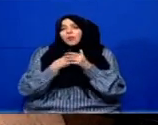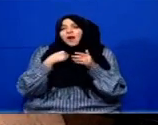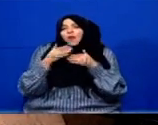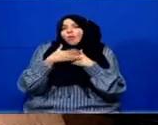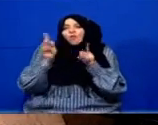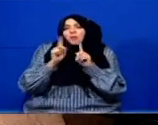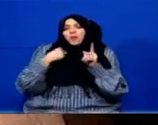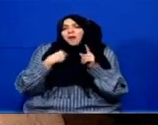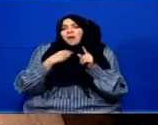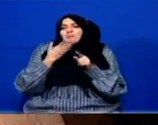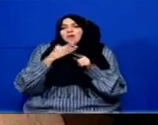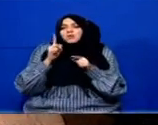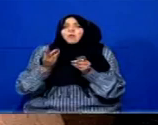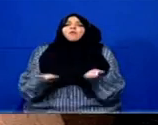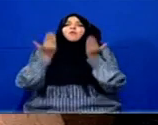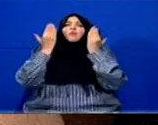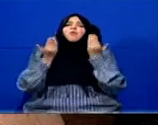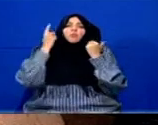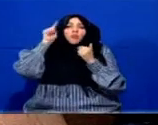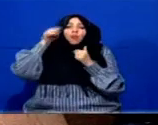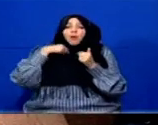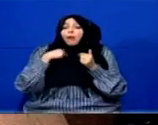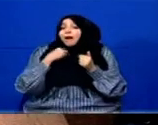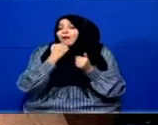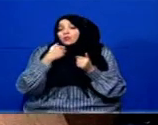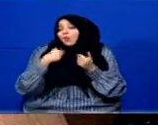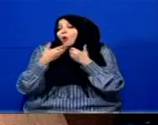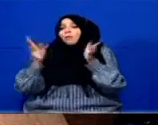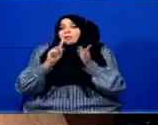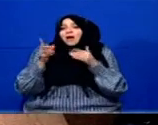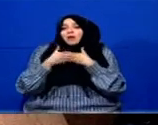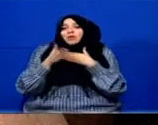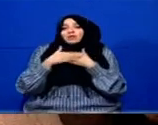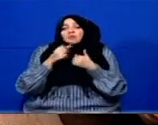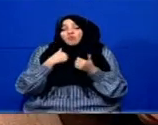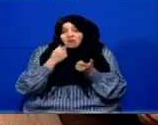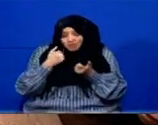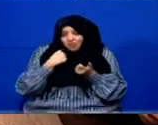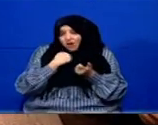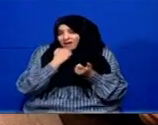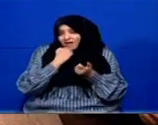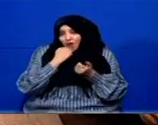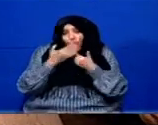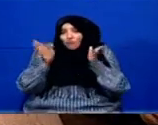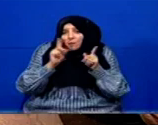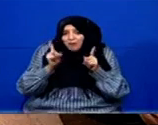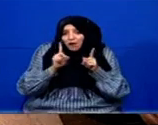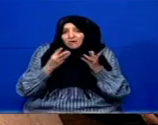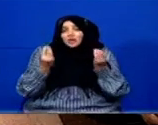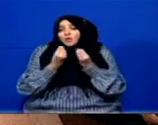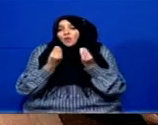زعفت وتدعي علي قالت لي في الباب اخويا ماشي ظلمتها ولا يعني